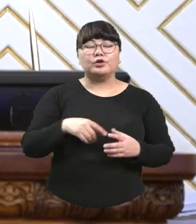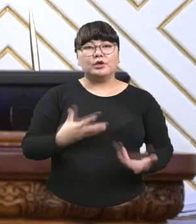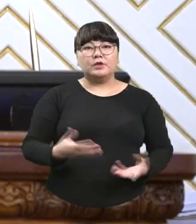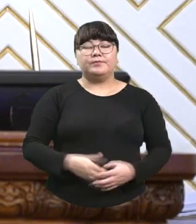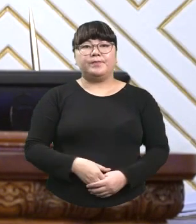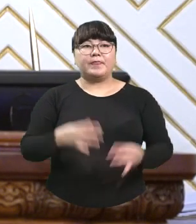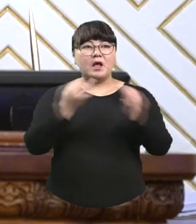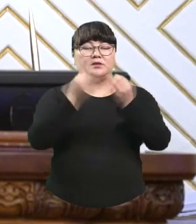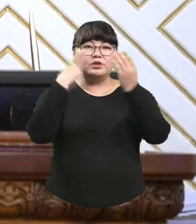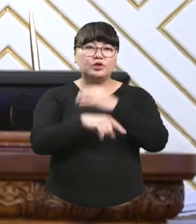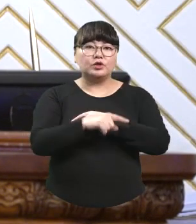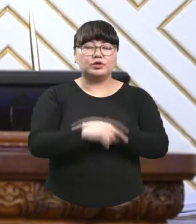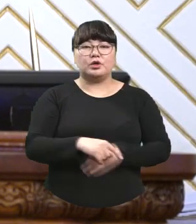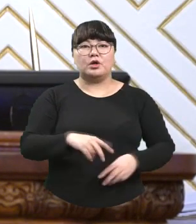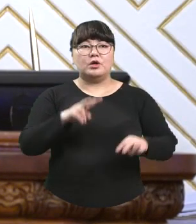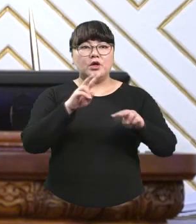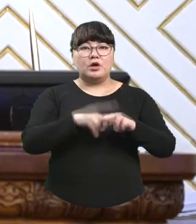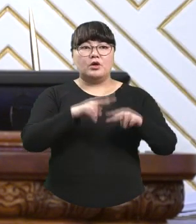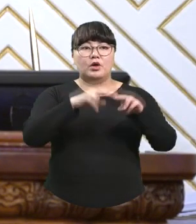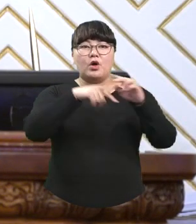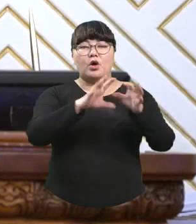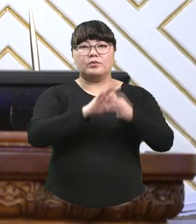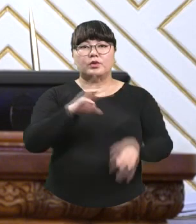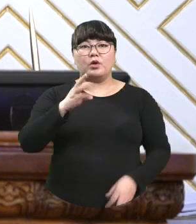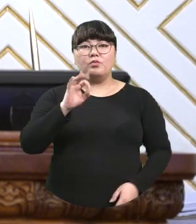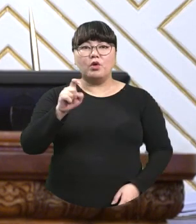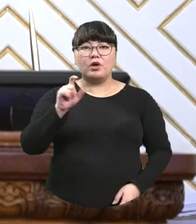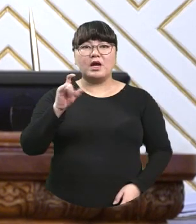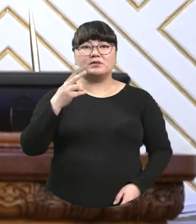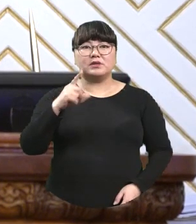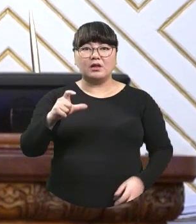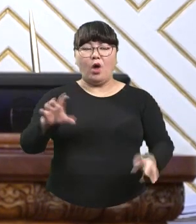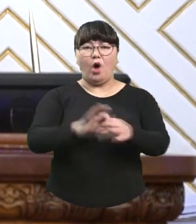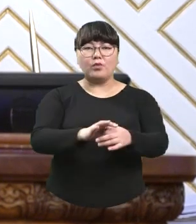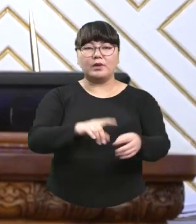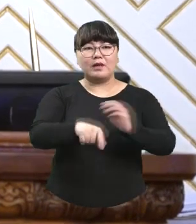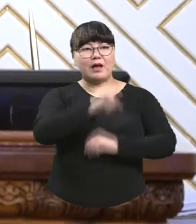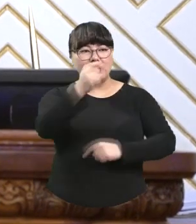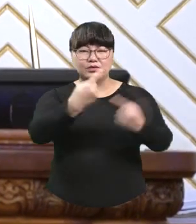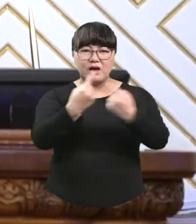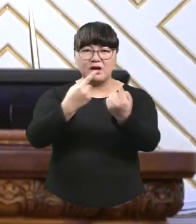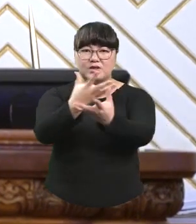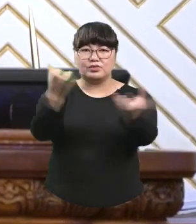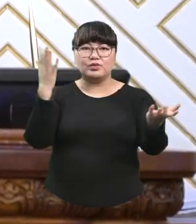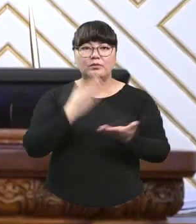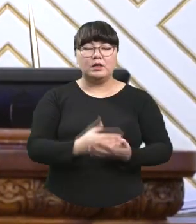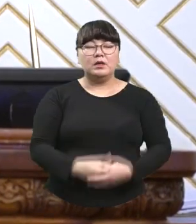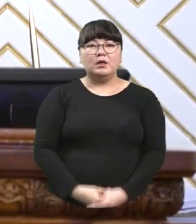нийтийн дунд, олон нийтийн сүлжээнд хоригдж байгаа мөнх эрдэнтэй холбоотой, даваагийн мөнх эрдэнтэй холбоотой асуудал хөндөгдөж